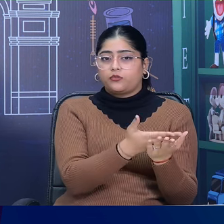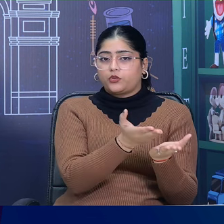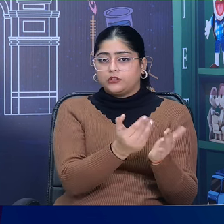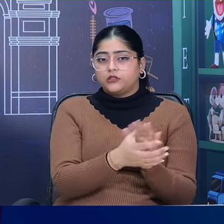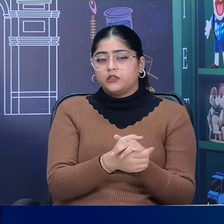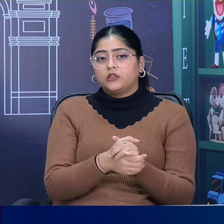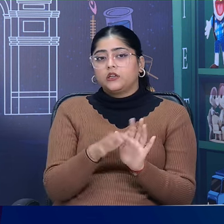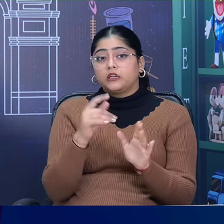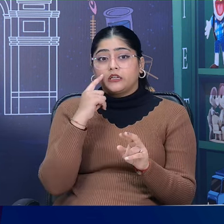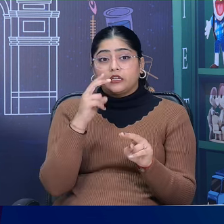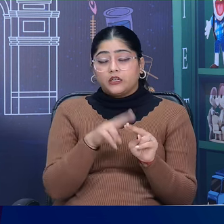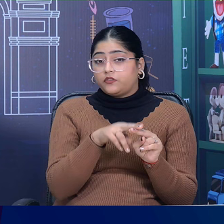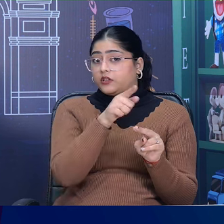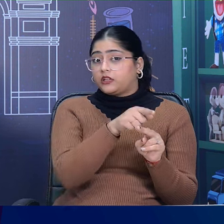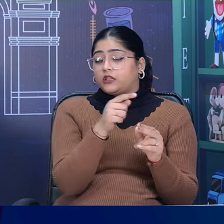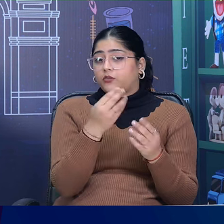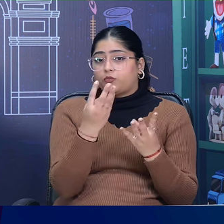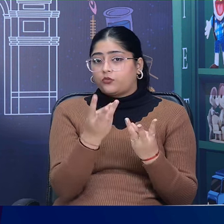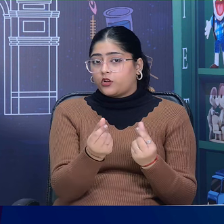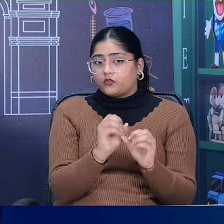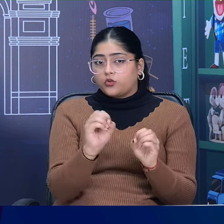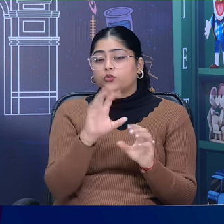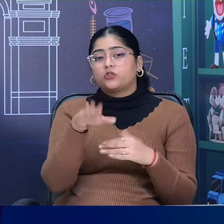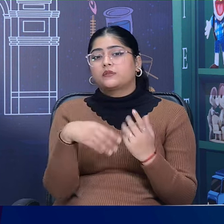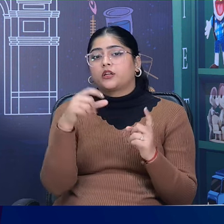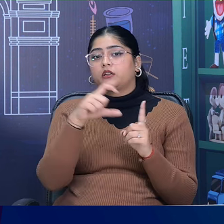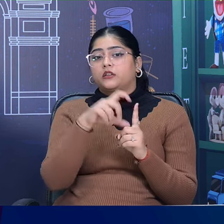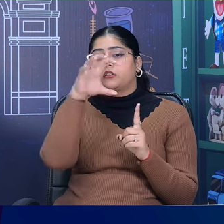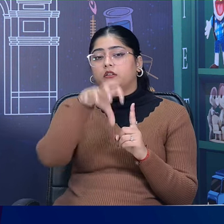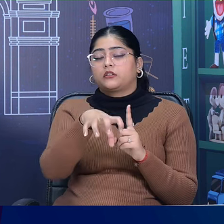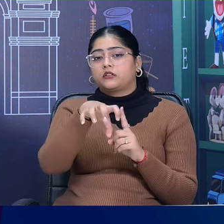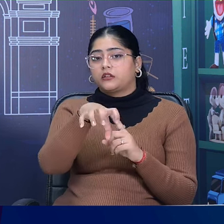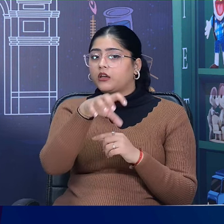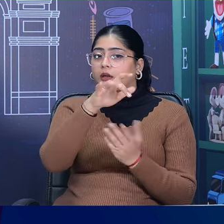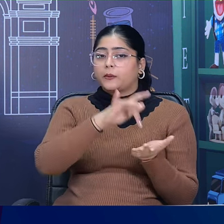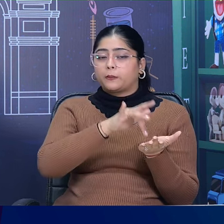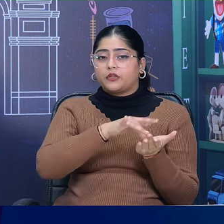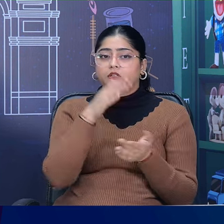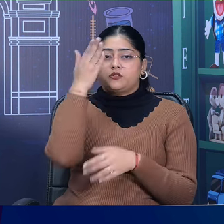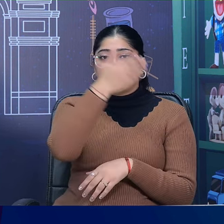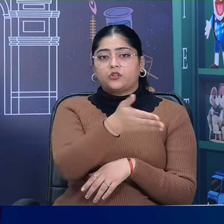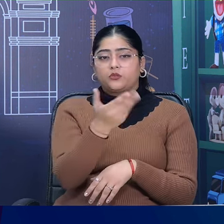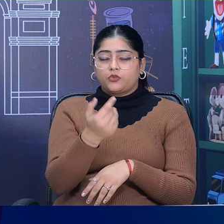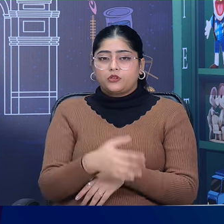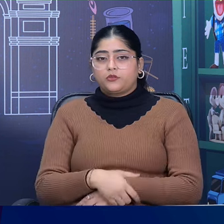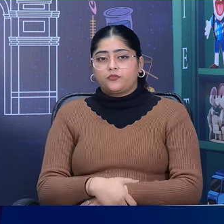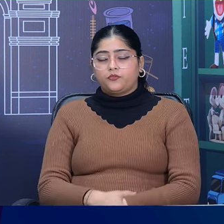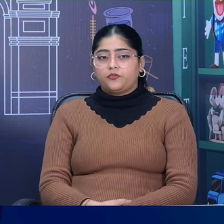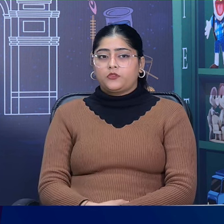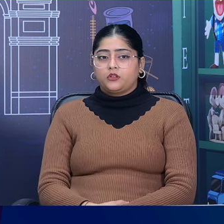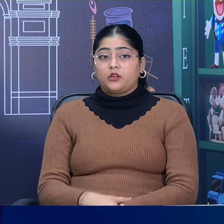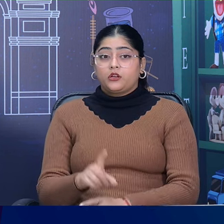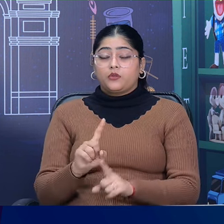डिस्ट्रिक्ट लेवल यानी कि जिला परिषद में तो तीनों लेवल पर सुनवाई है बट इस चीज का हमें ध्यान रखना पड़ेगा कि डिस्ट्रिक्ट